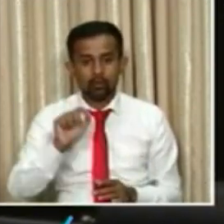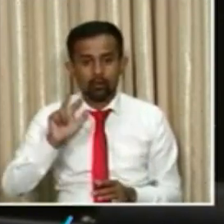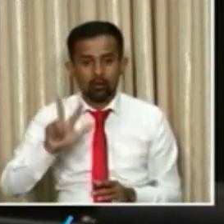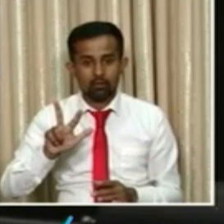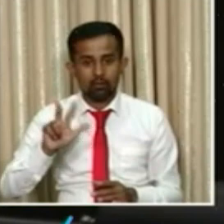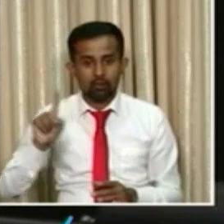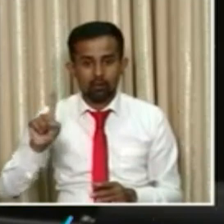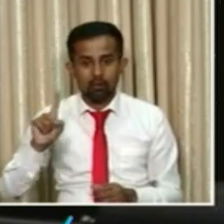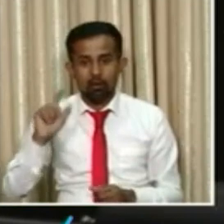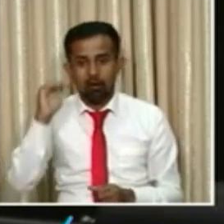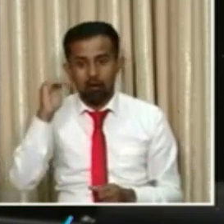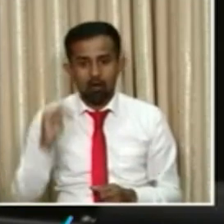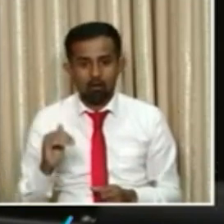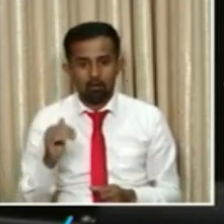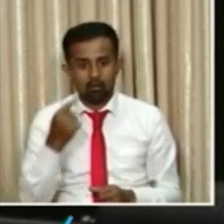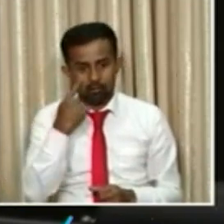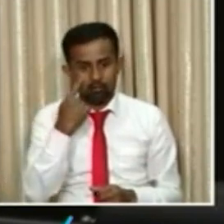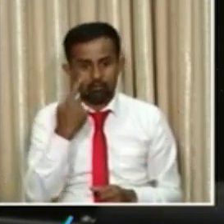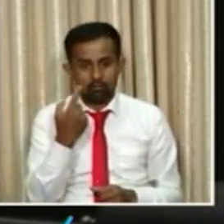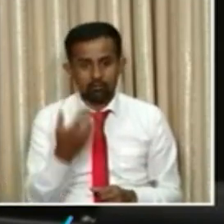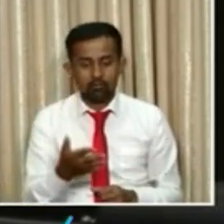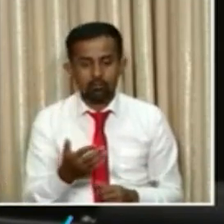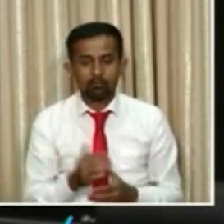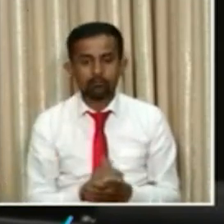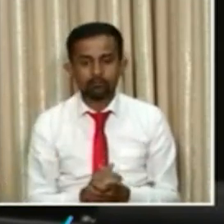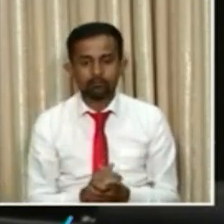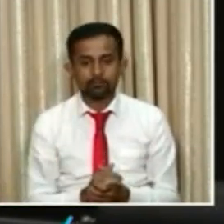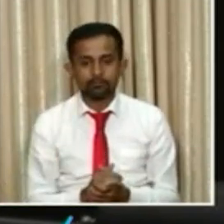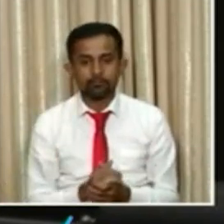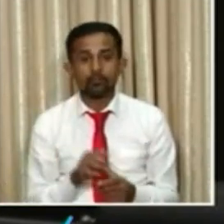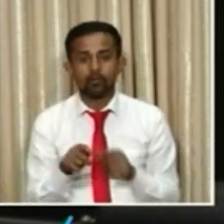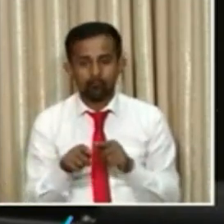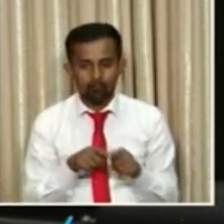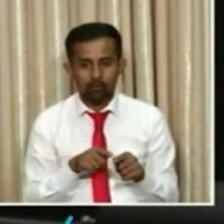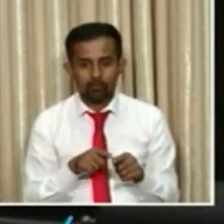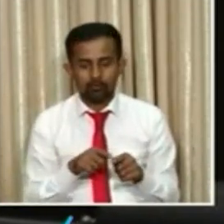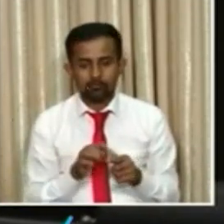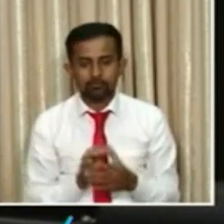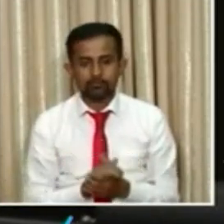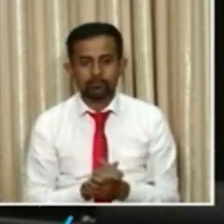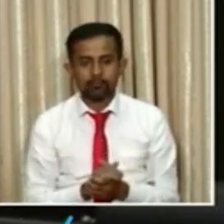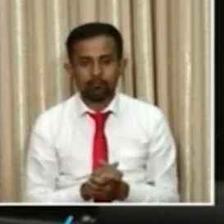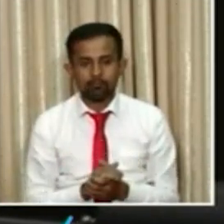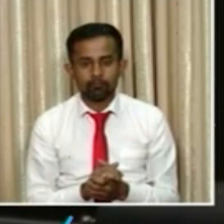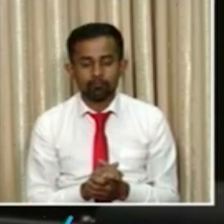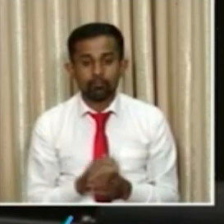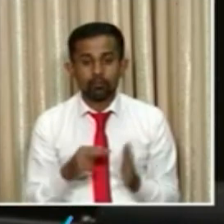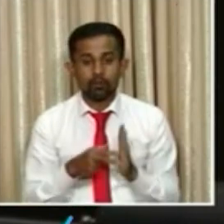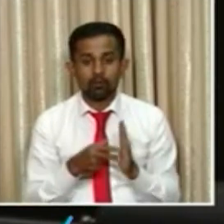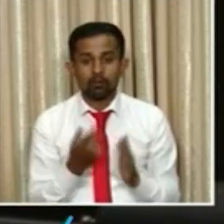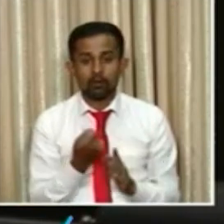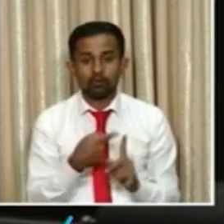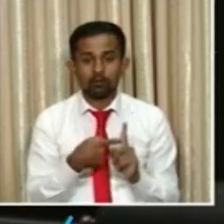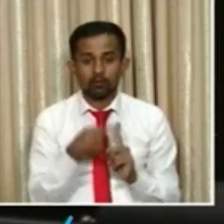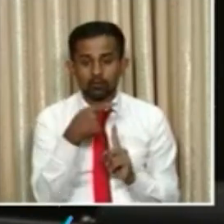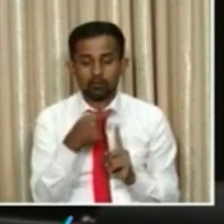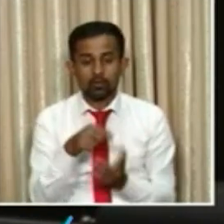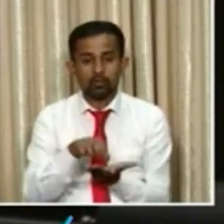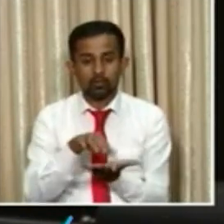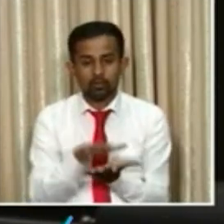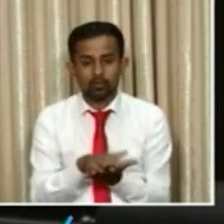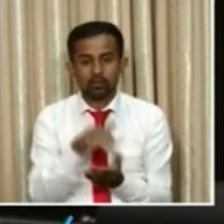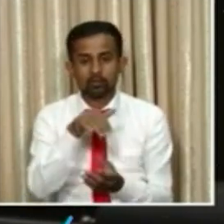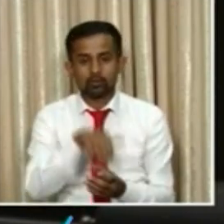3.81%ක අඩුවීමක් අපිට පෙන්නුම් කරලා තියෙනවා. ඒ වගේම ගරු කතානායකතුමනි මේ ආර්ථිකයේ ගොඩනැගෙන ස්ථාවරත්වයේ